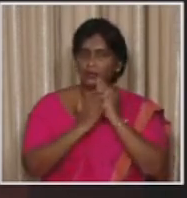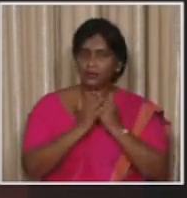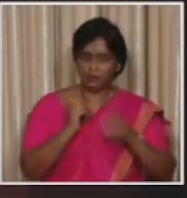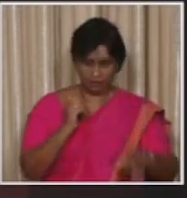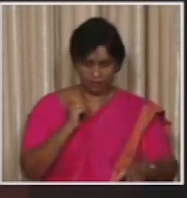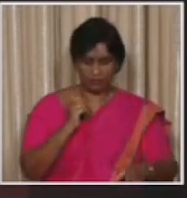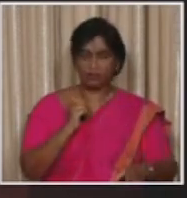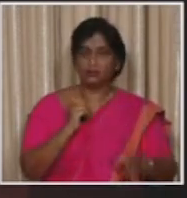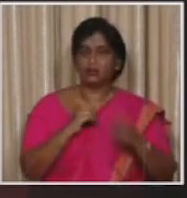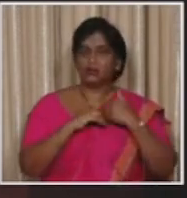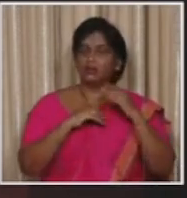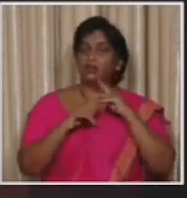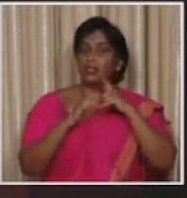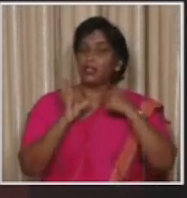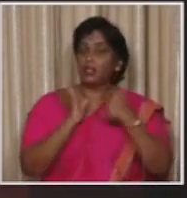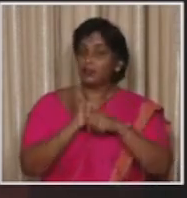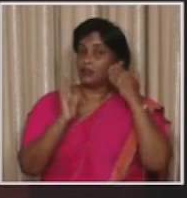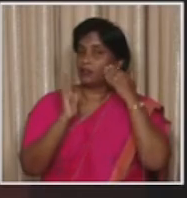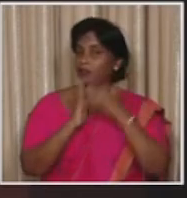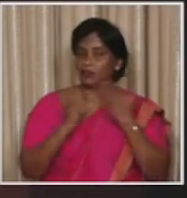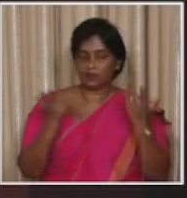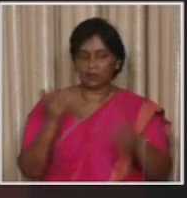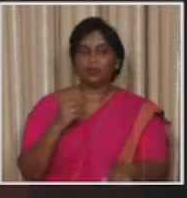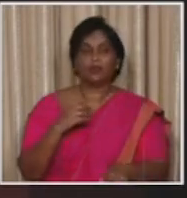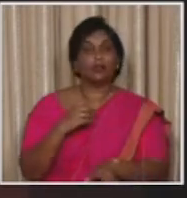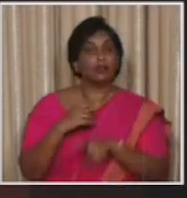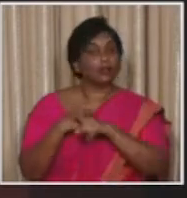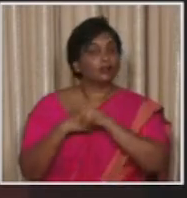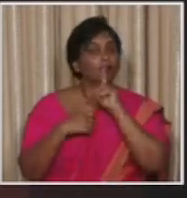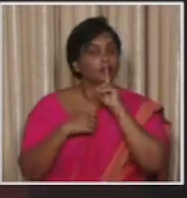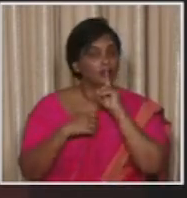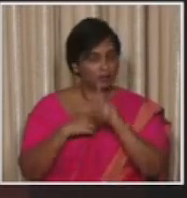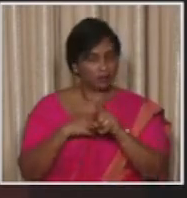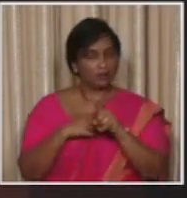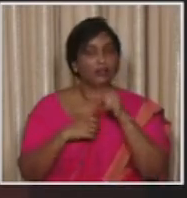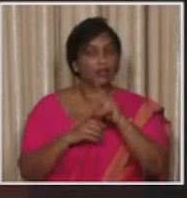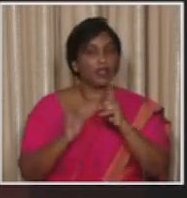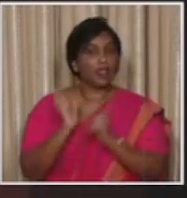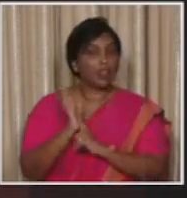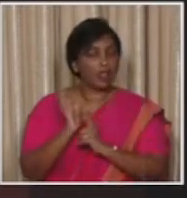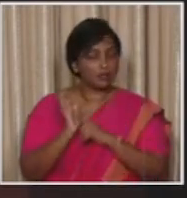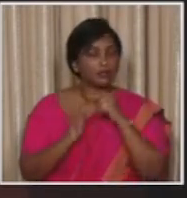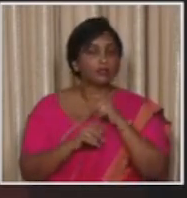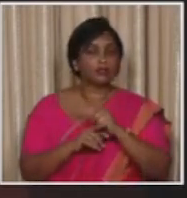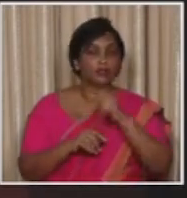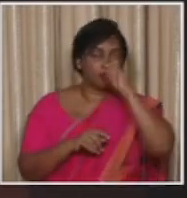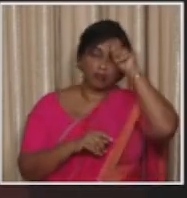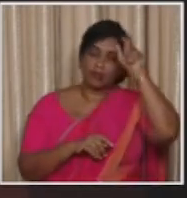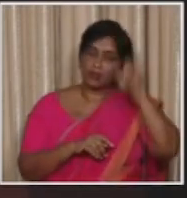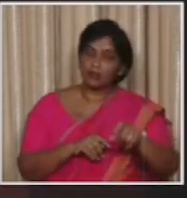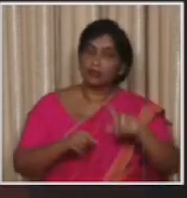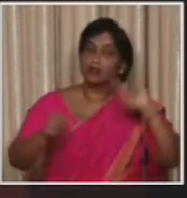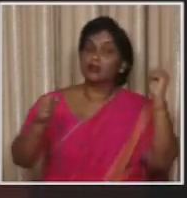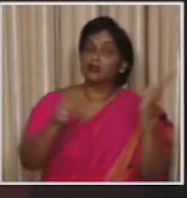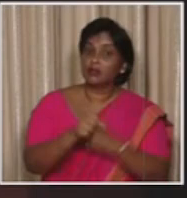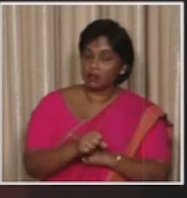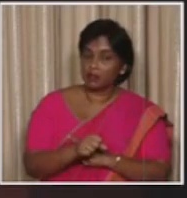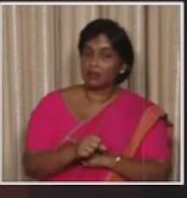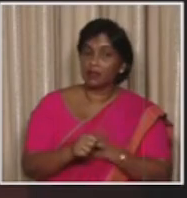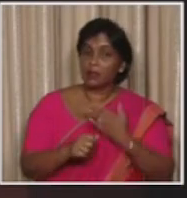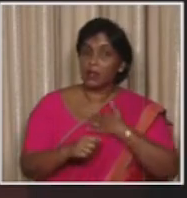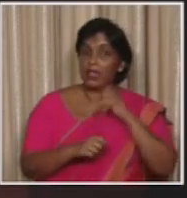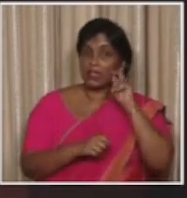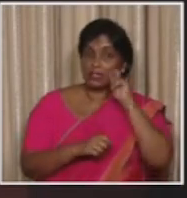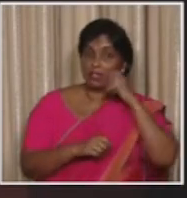act එක ගැන මම කතා කරේවත් නැහැ. මම ඔබතුමාට කියන්න කැමති ලසන්ත වික්‍රමතුංග මැතිතුමා ඝාතනය වුණේ මගේ පියාගේ